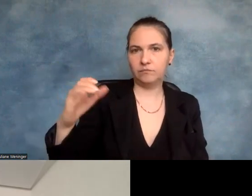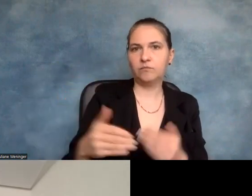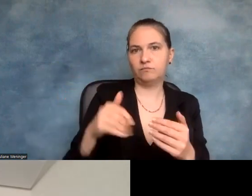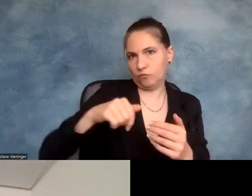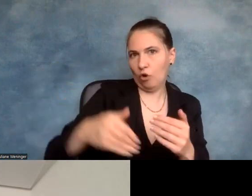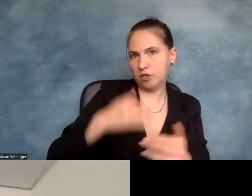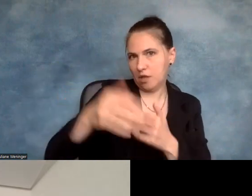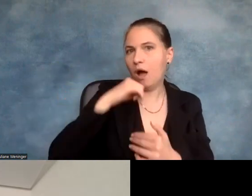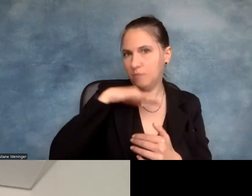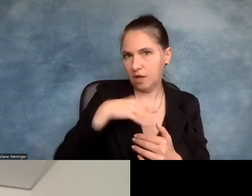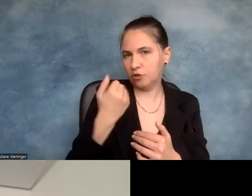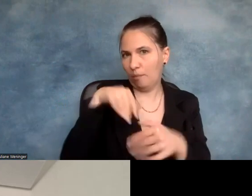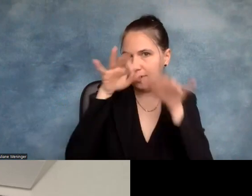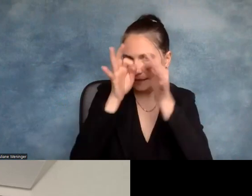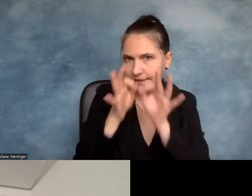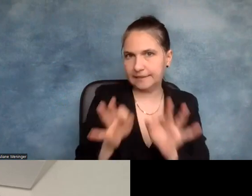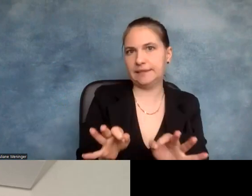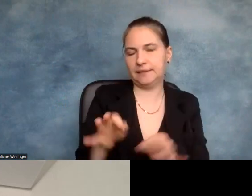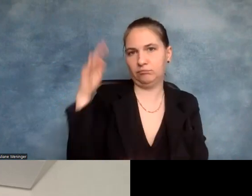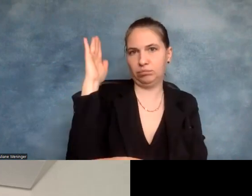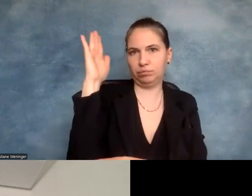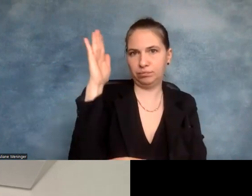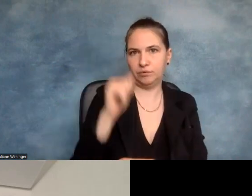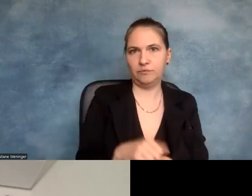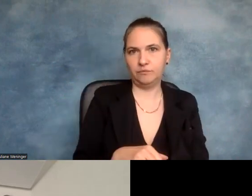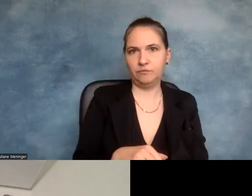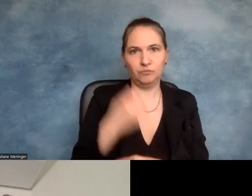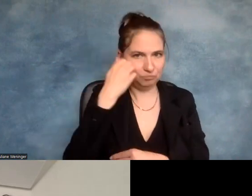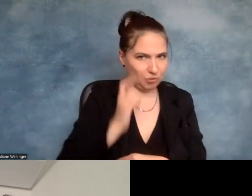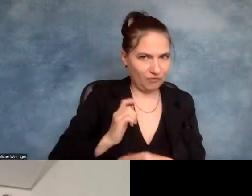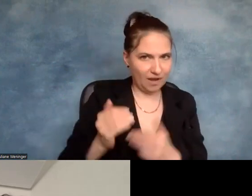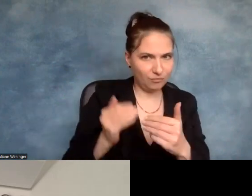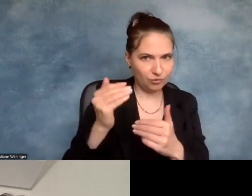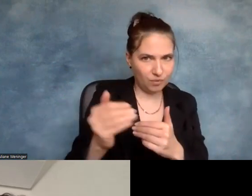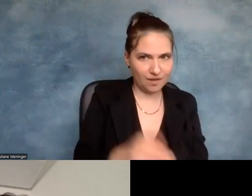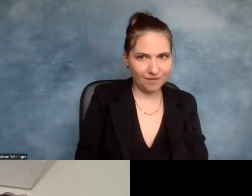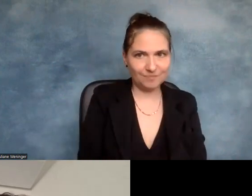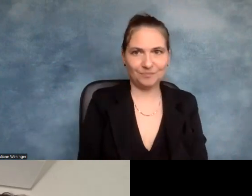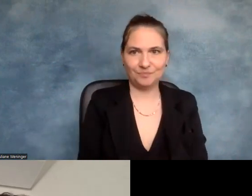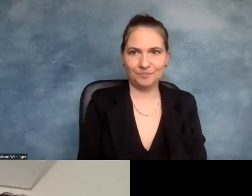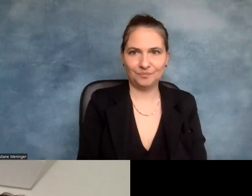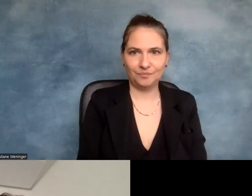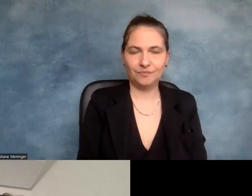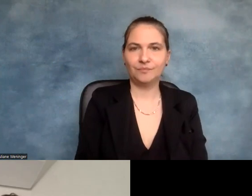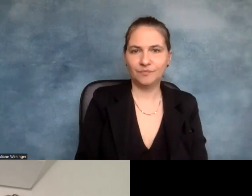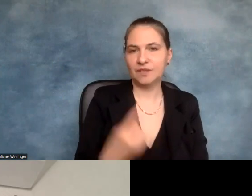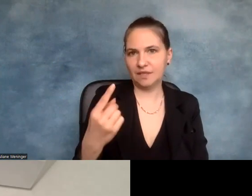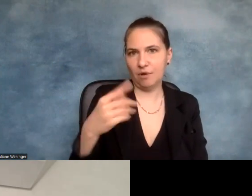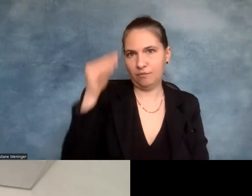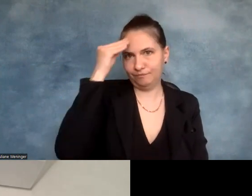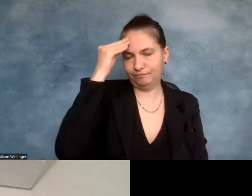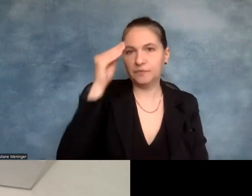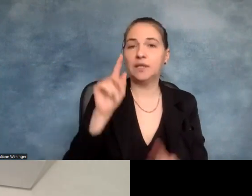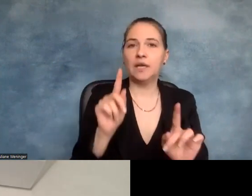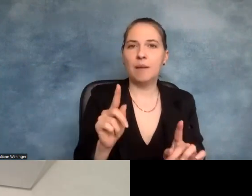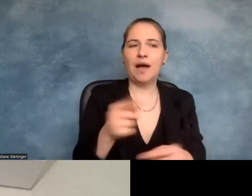Nachmittag mehr dazu. Da verweise ich einfach auf später. Bleibt einfach hier dran. Dann kriegt ihr das noch mit. Aber alle